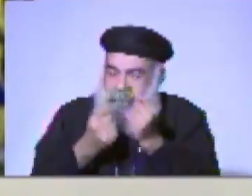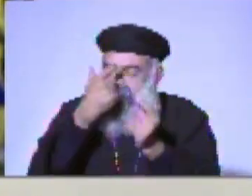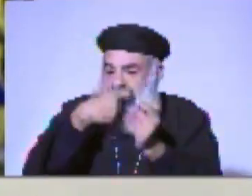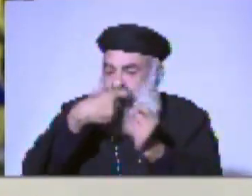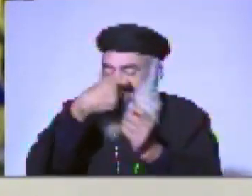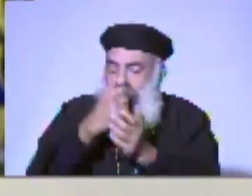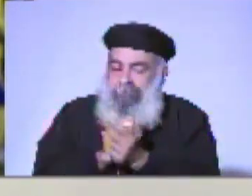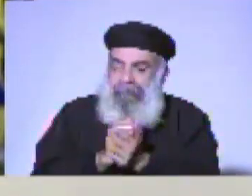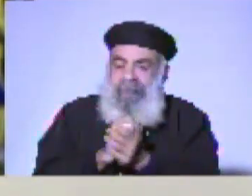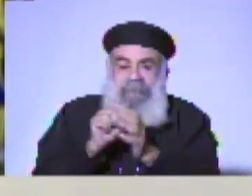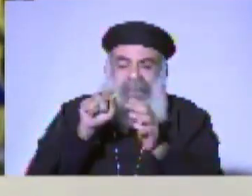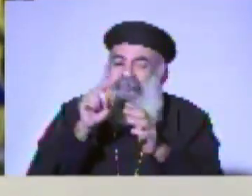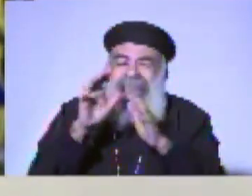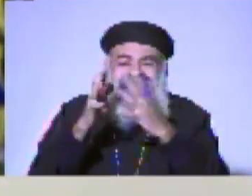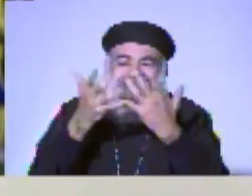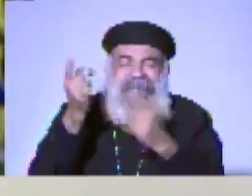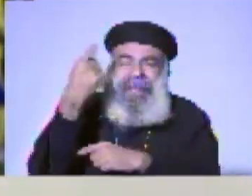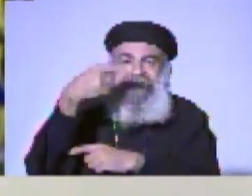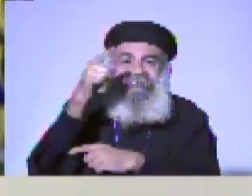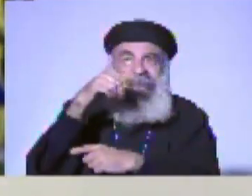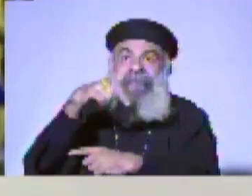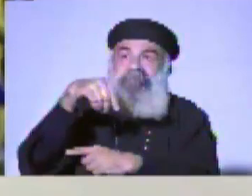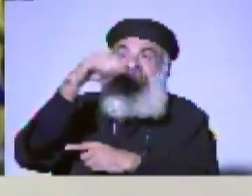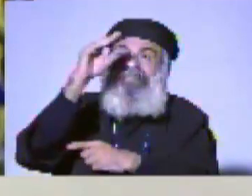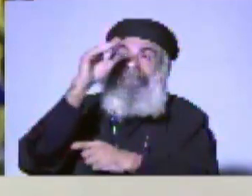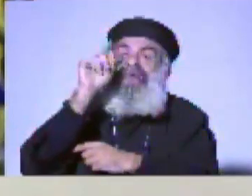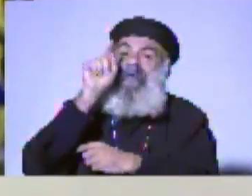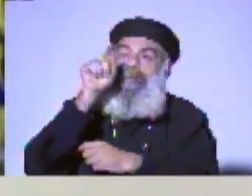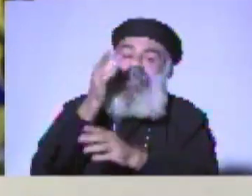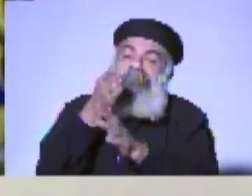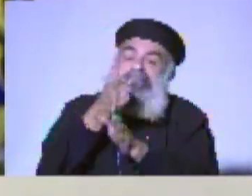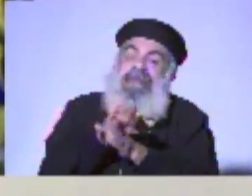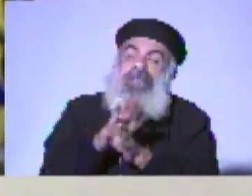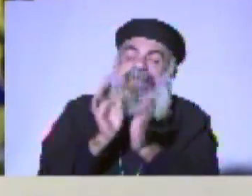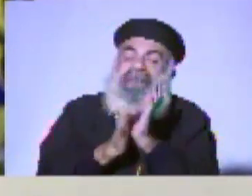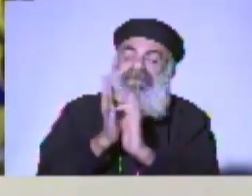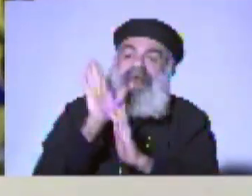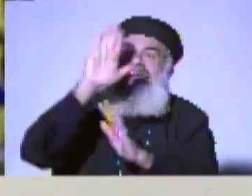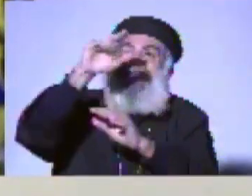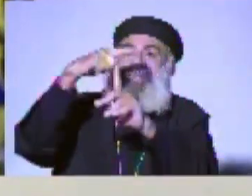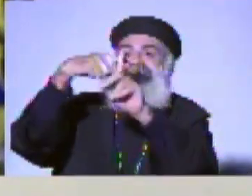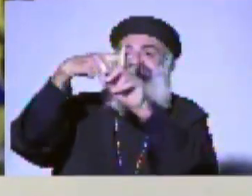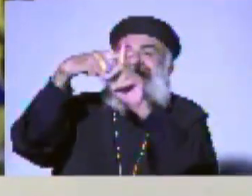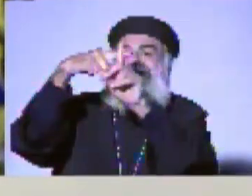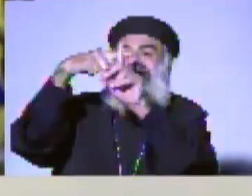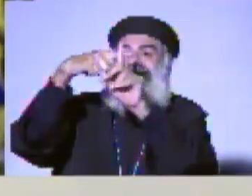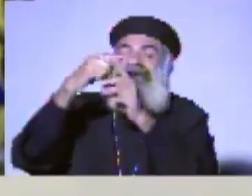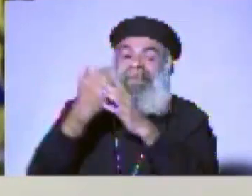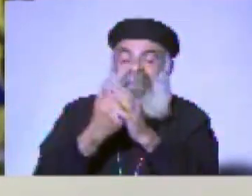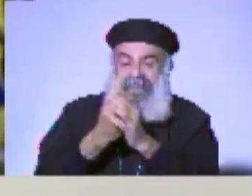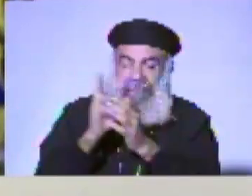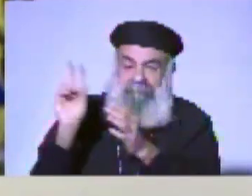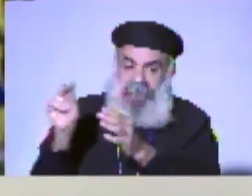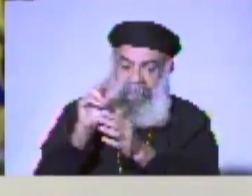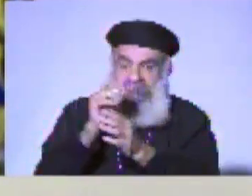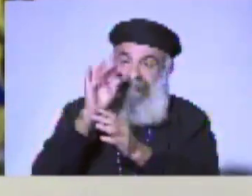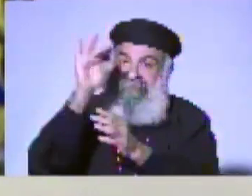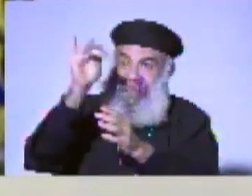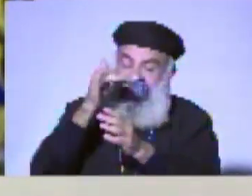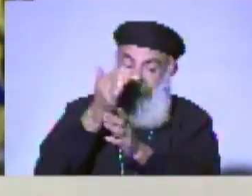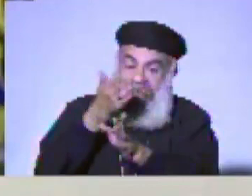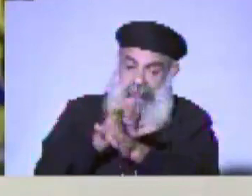ما هي الحيه المرفوعه انها موت المسيح على الصليب لانه كما جاء الموت